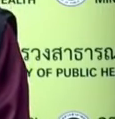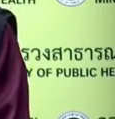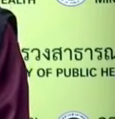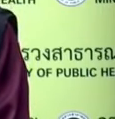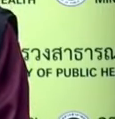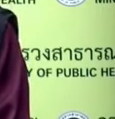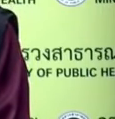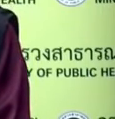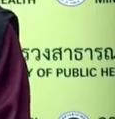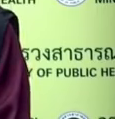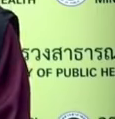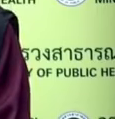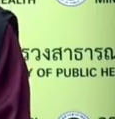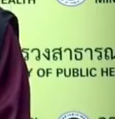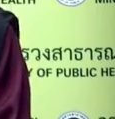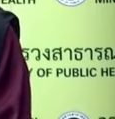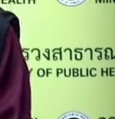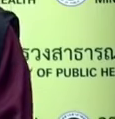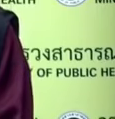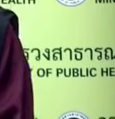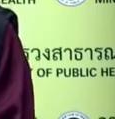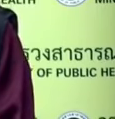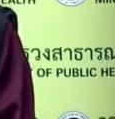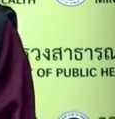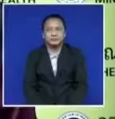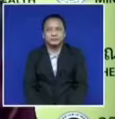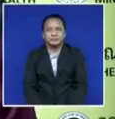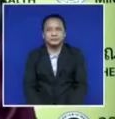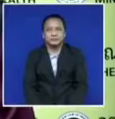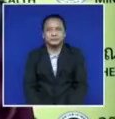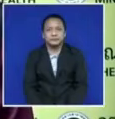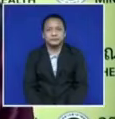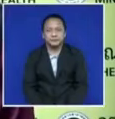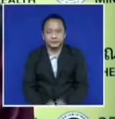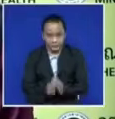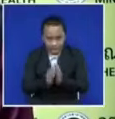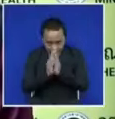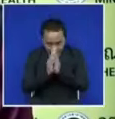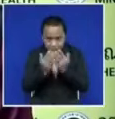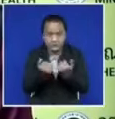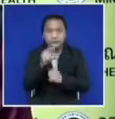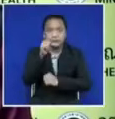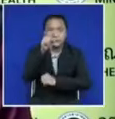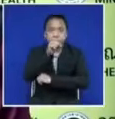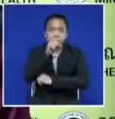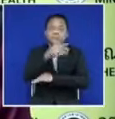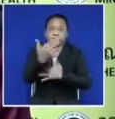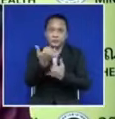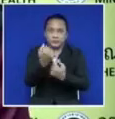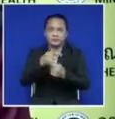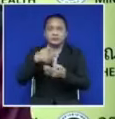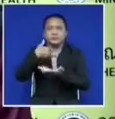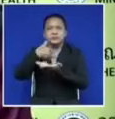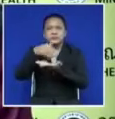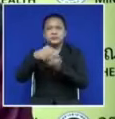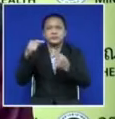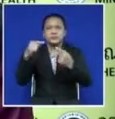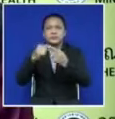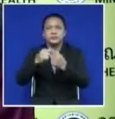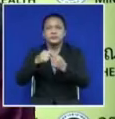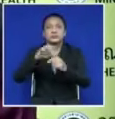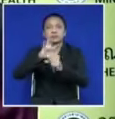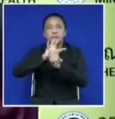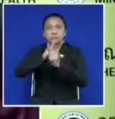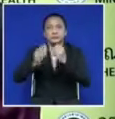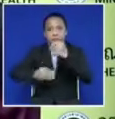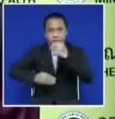ความเสี่ยงและพัฒนาพฤติกรรมสุขภาพเป็นผู้ดำเนินรายการนะคะในช่วงบ่ายวันนี้เราจะมาติดตามความคืบหน้าผู้ติดเชื้อโรคโ